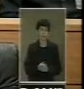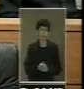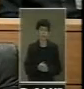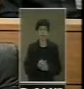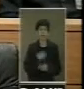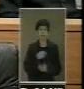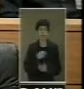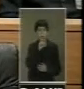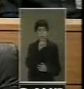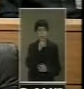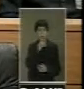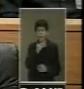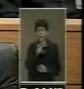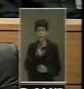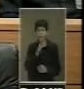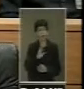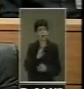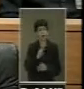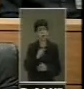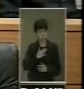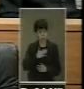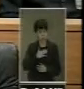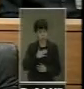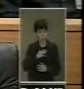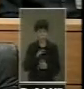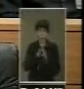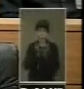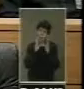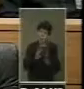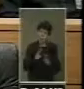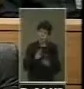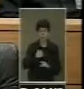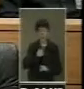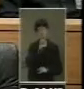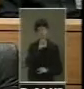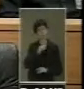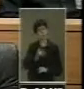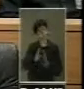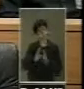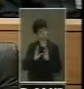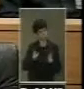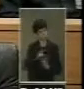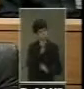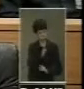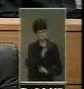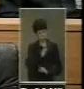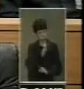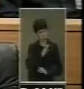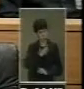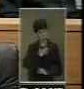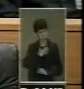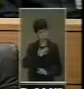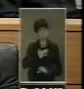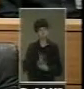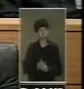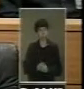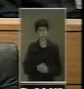ผมจะไม่พูดเล่นลิ้นว่าอย่างนั้นอย่างนี้เปิดเผยตรงๆครับ